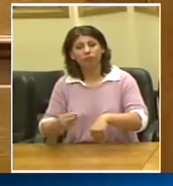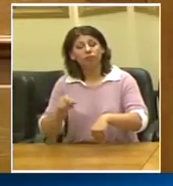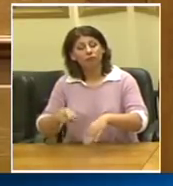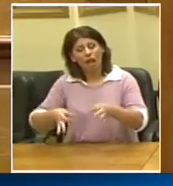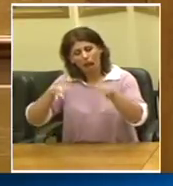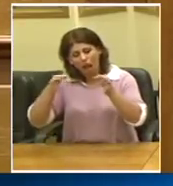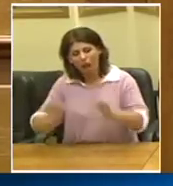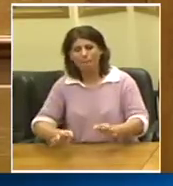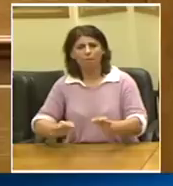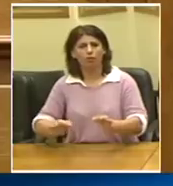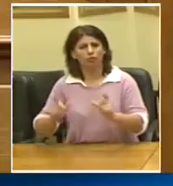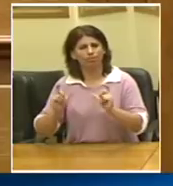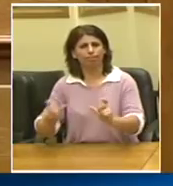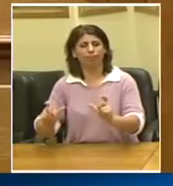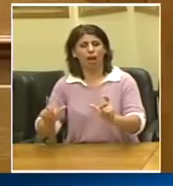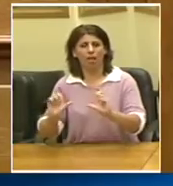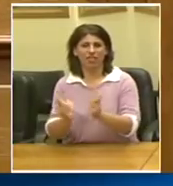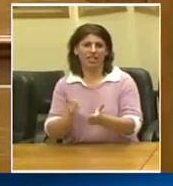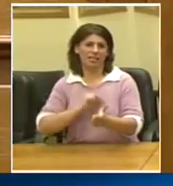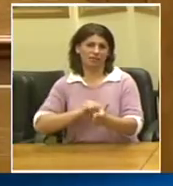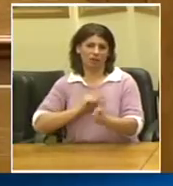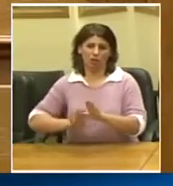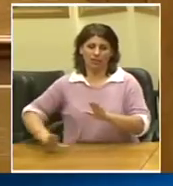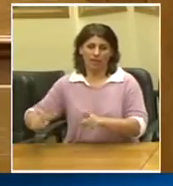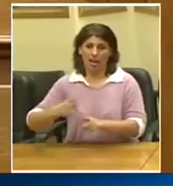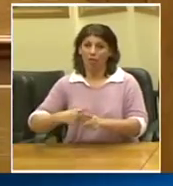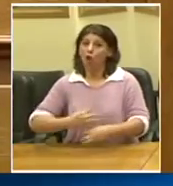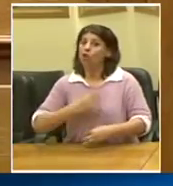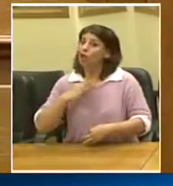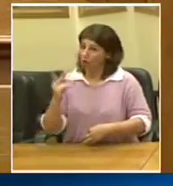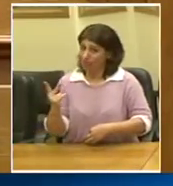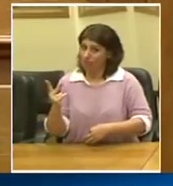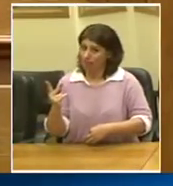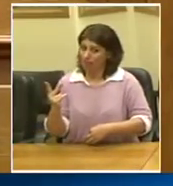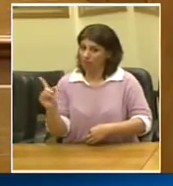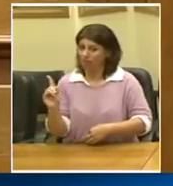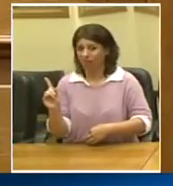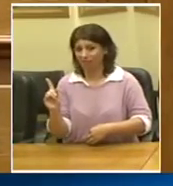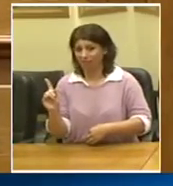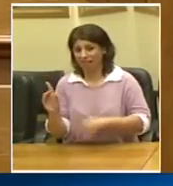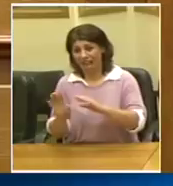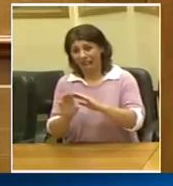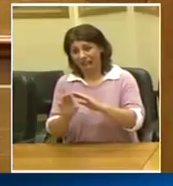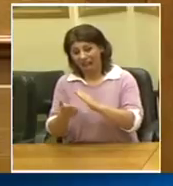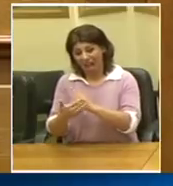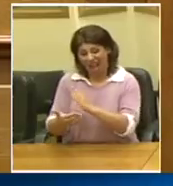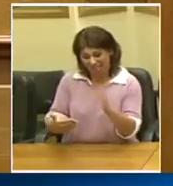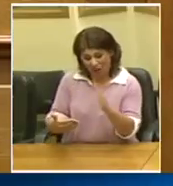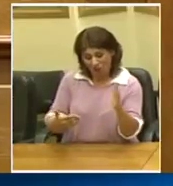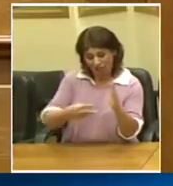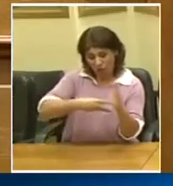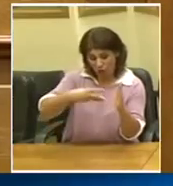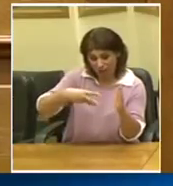απολύτως διασφαλίζει τα εθνικά συμφέροντα της χώρας. Ο κύριος Κασιμάτης φαντάζομαι δεν είναι κάποιος ακραίος, αριστερός,